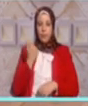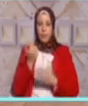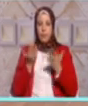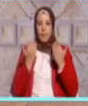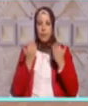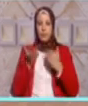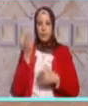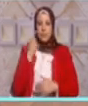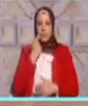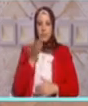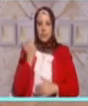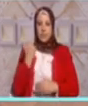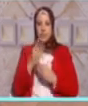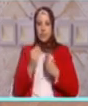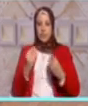يعني حتى